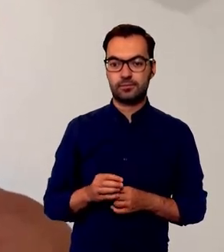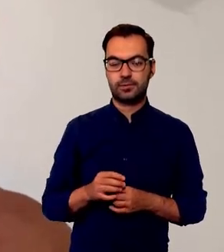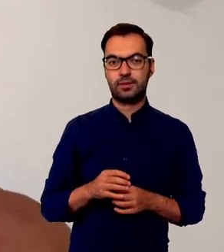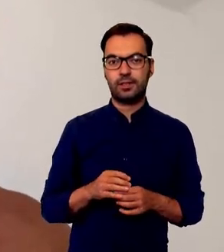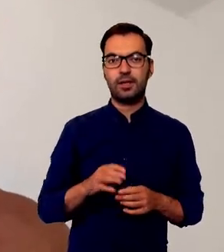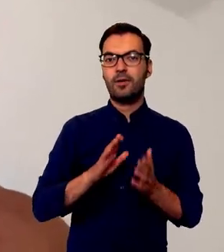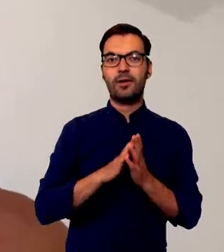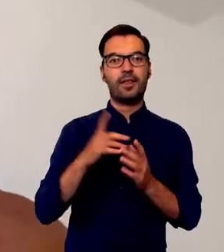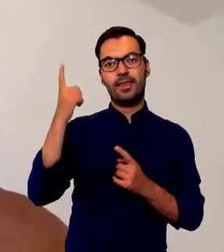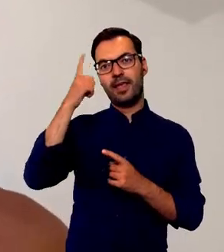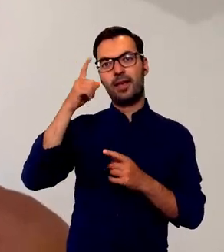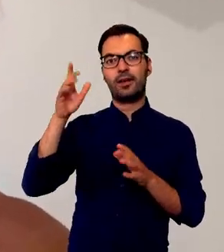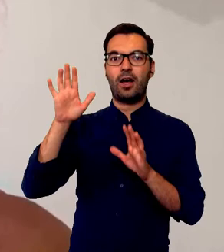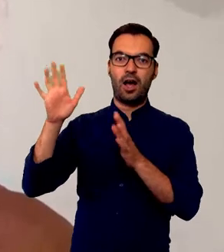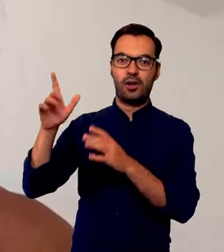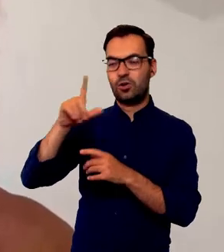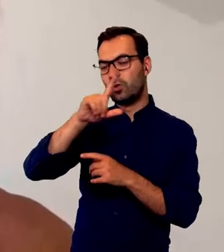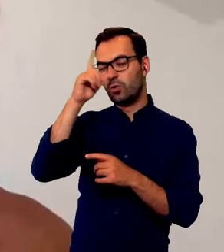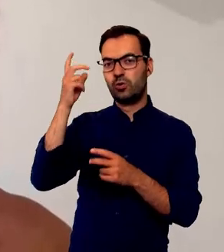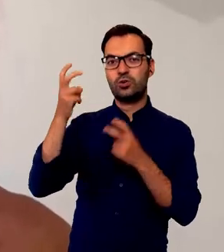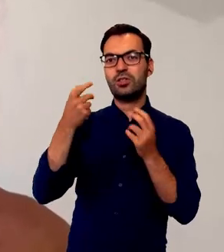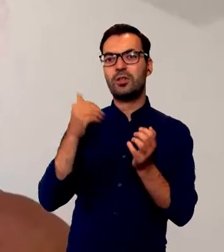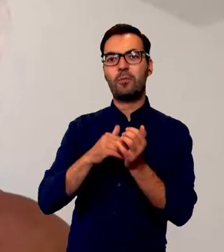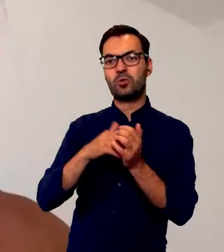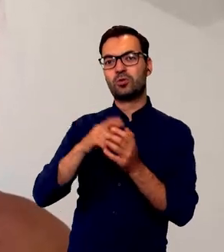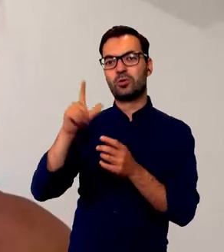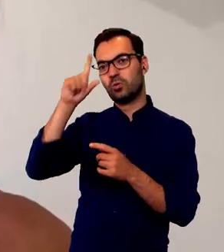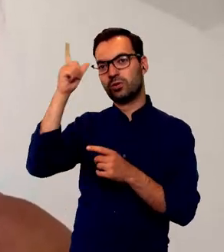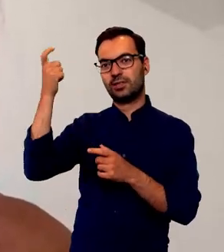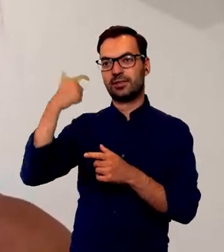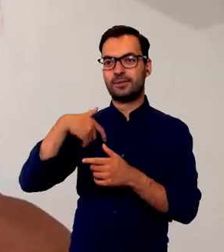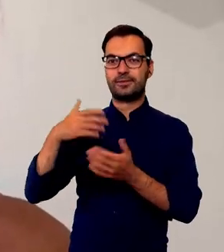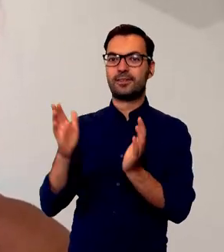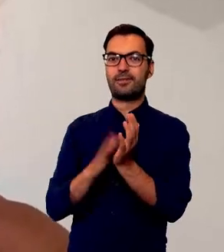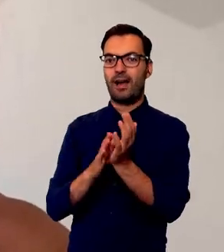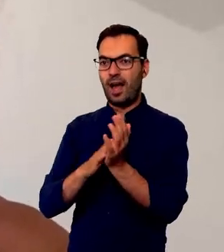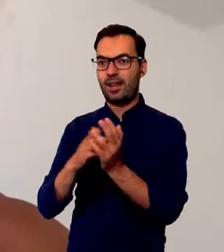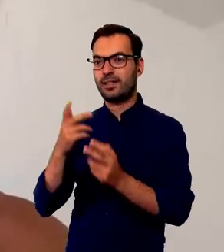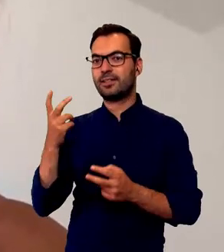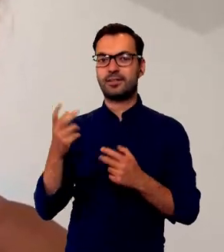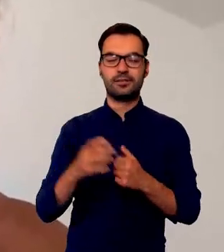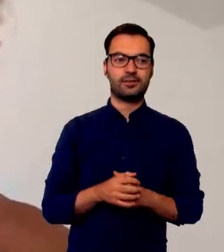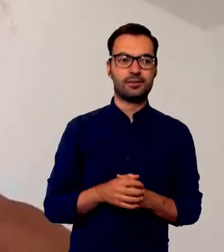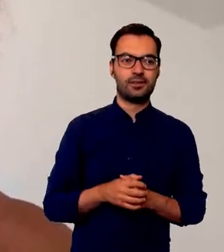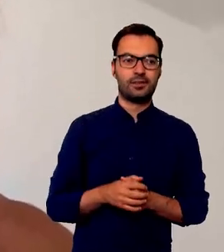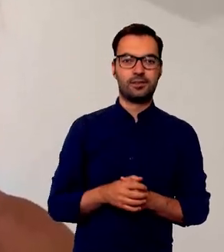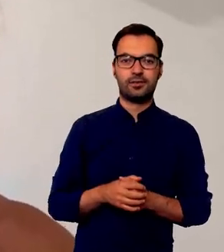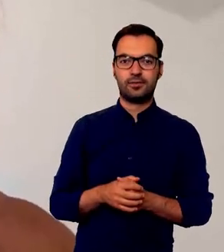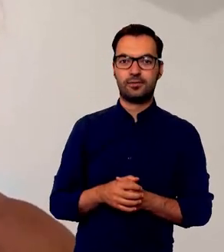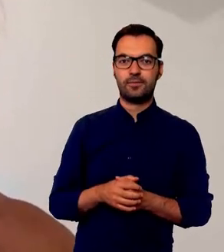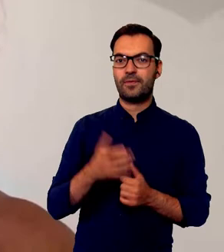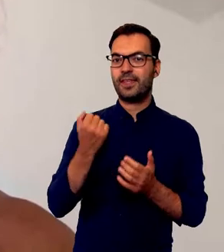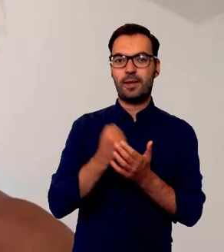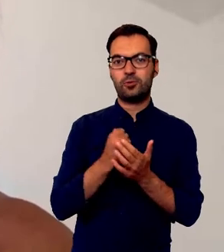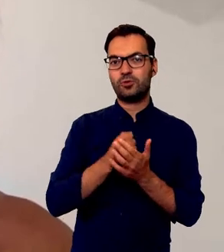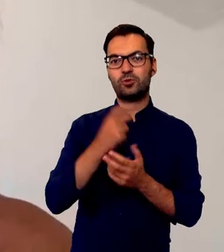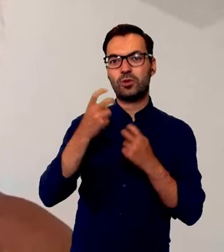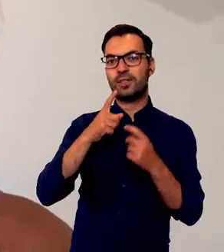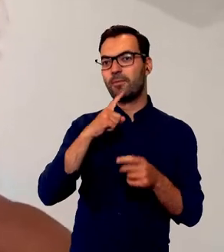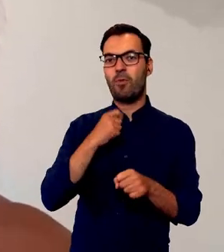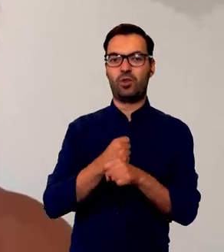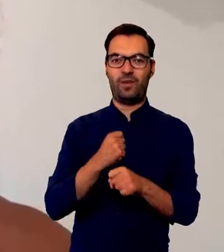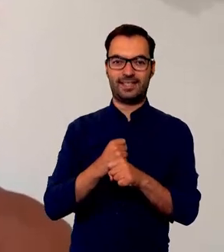w cudzych oczach, nie szukaj poklasku w cudzych oczach, nie szukaj potwierdzenia swoich pomysłów w cudzych